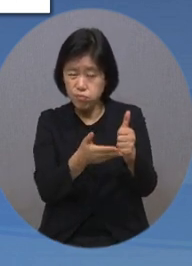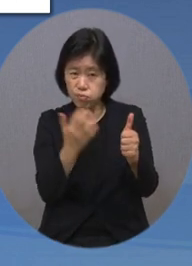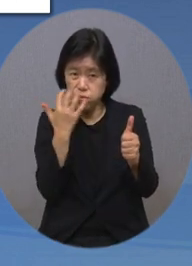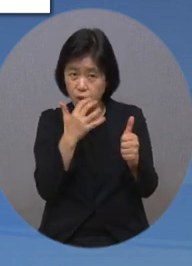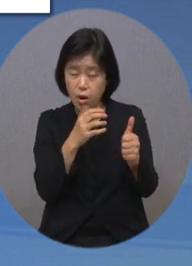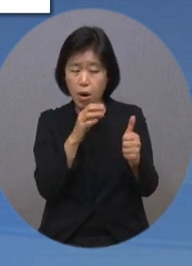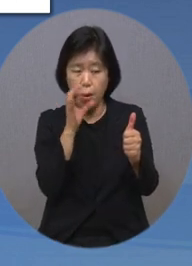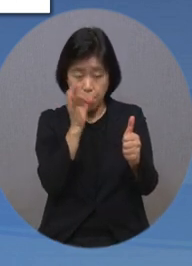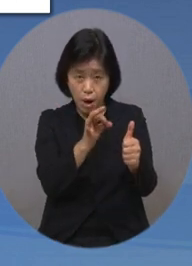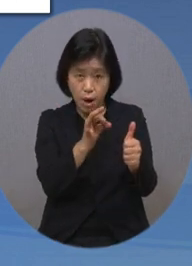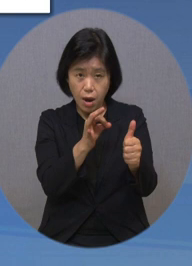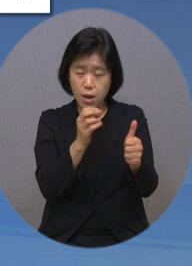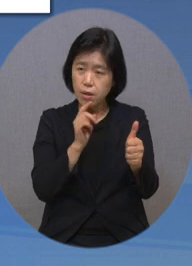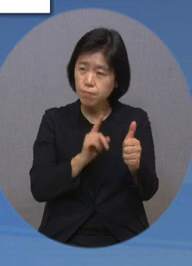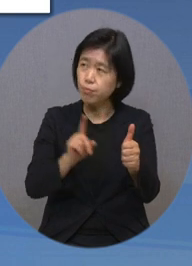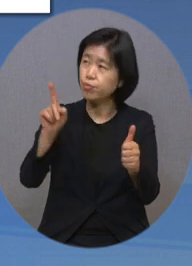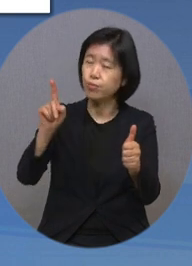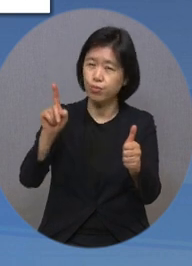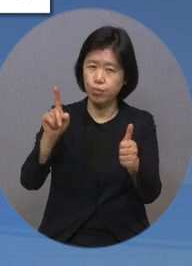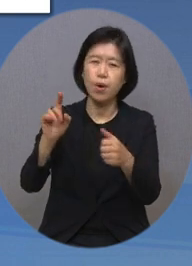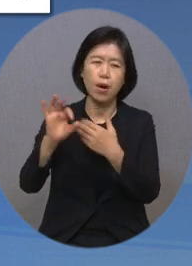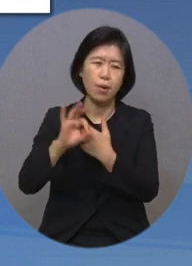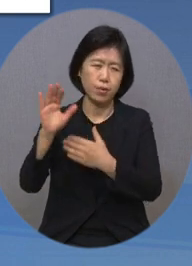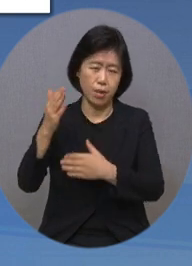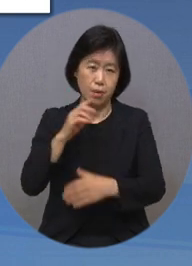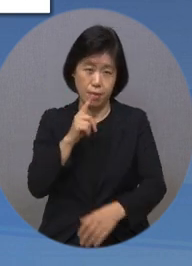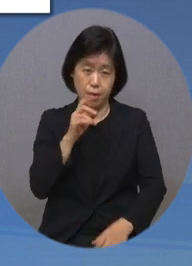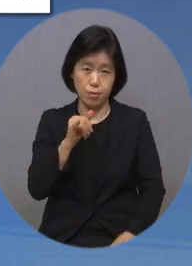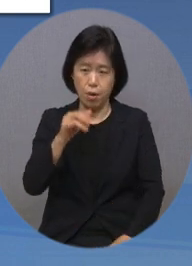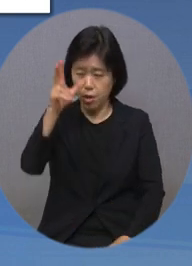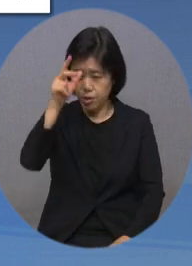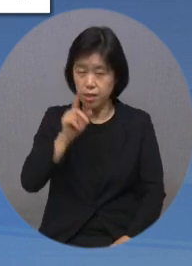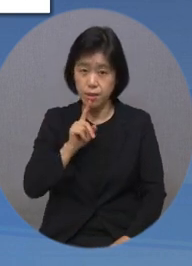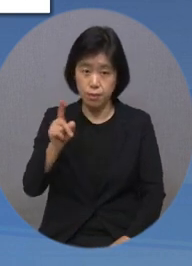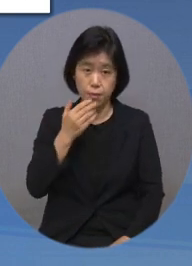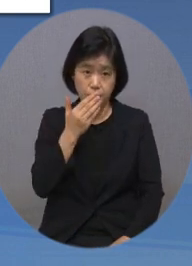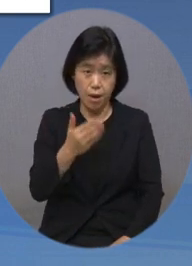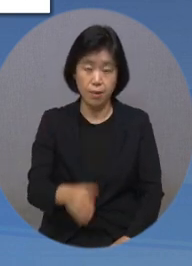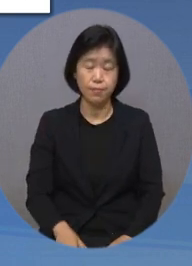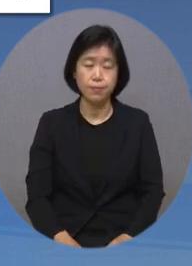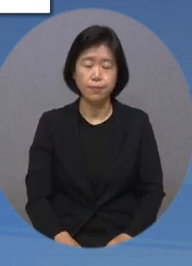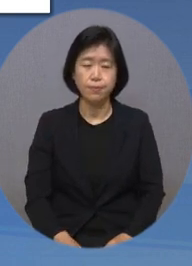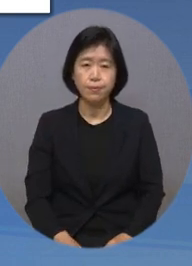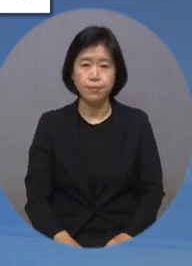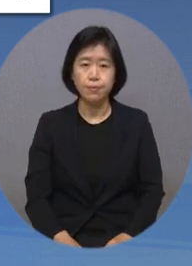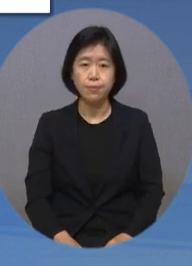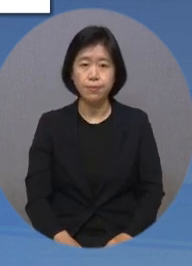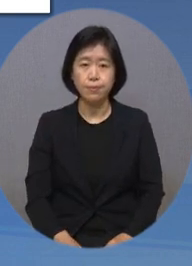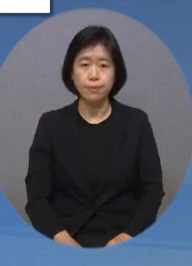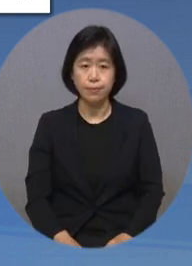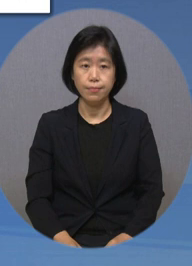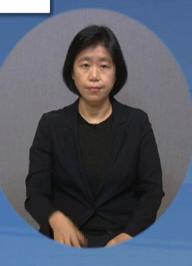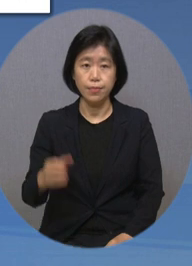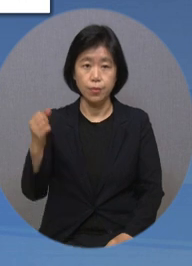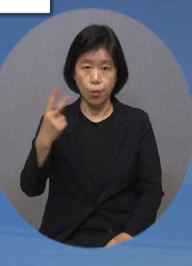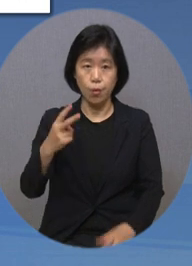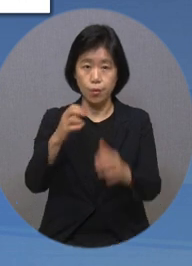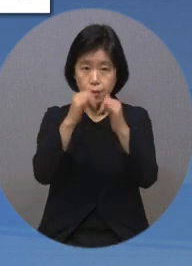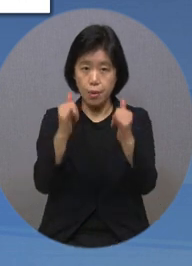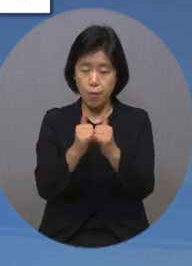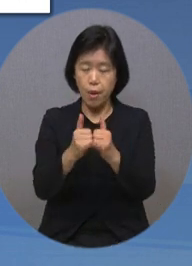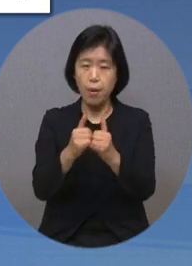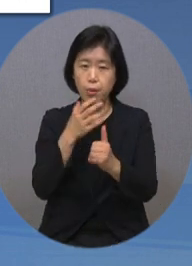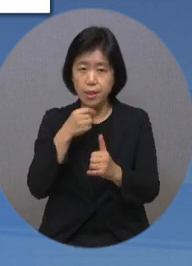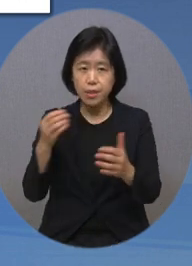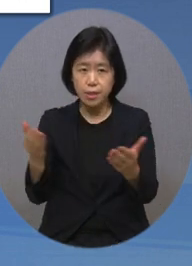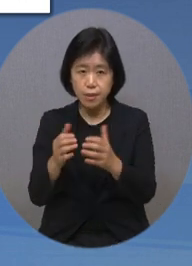된 때에는 장애인 권익 옹호기관이나 수사기관을 신고할 수 있도록 하고 있습니다. 또한 사회복지시설